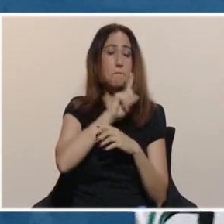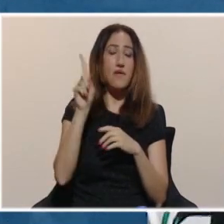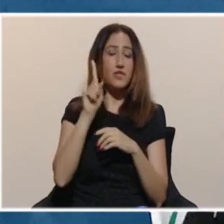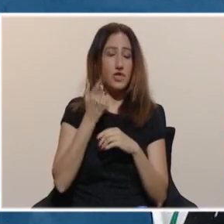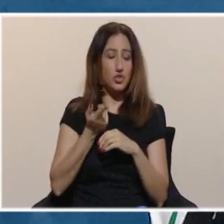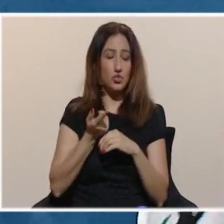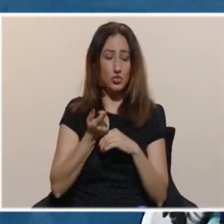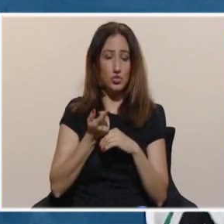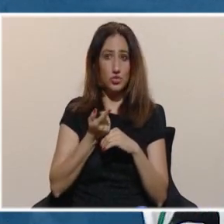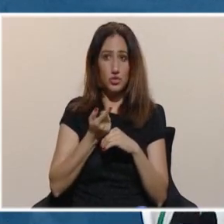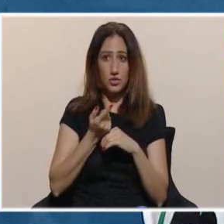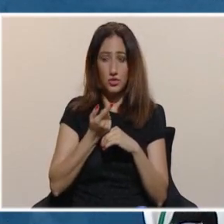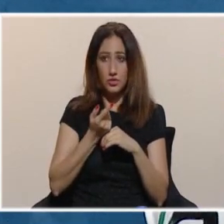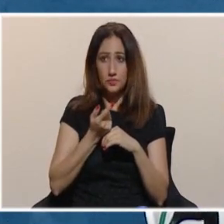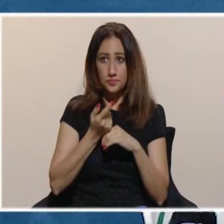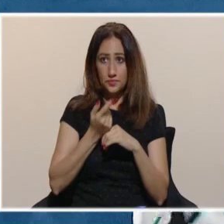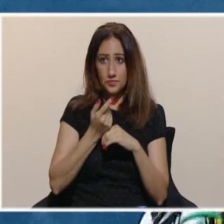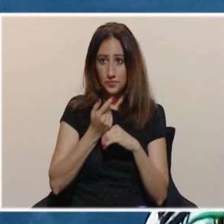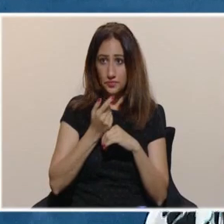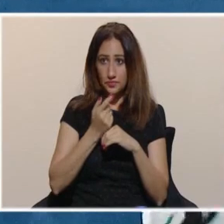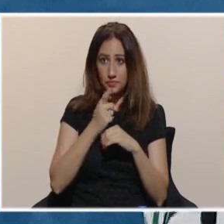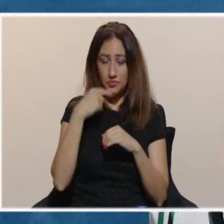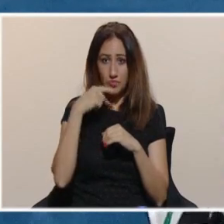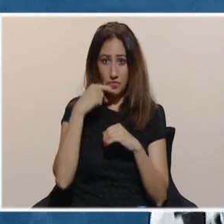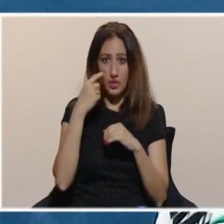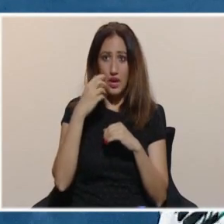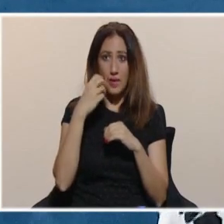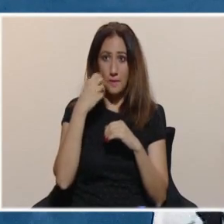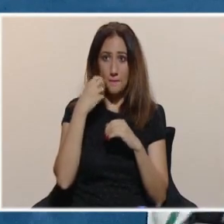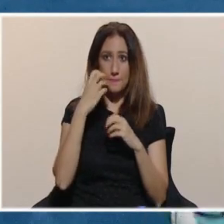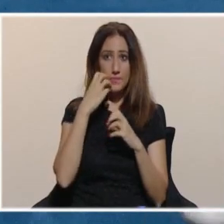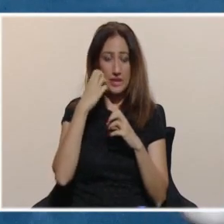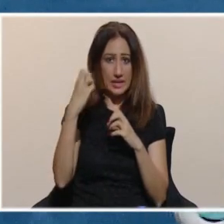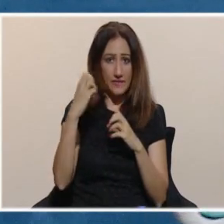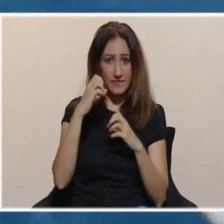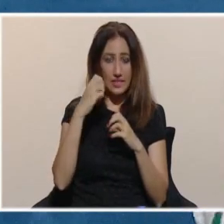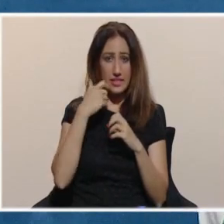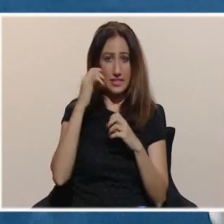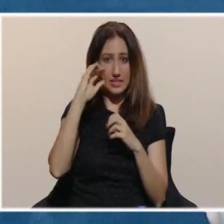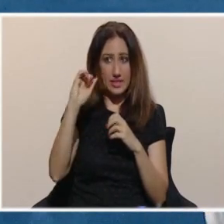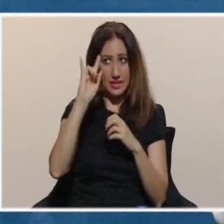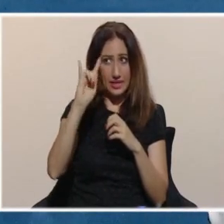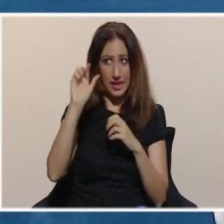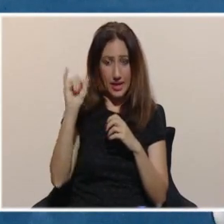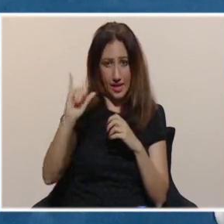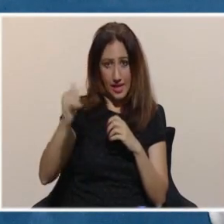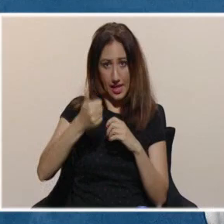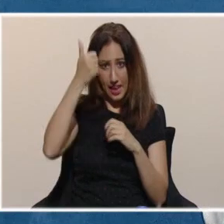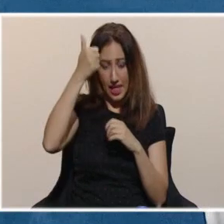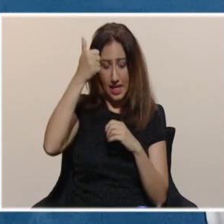وبعدين شفط فاتس وخلايا جذعيه وابتدى يحقن الخلايا